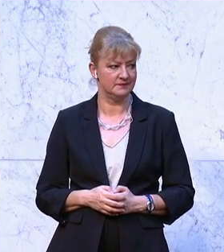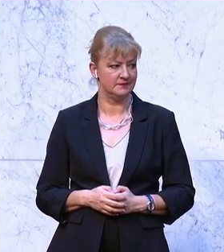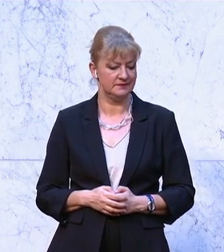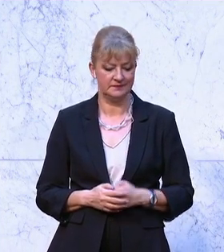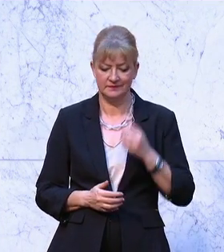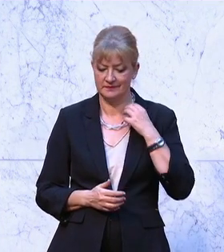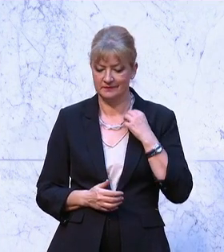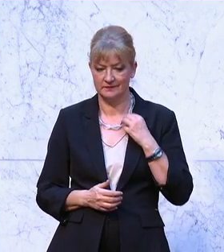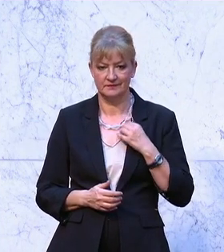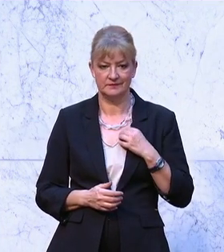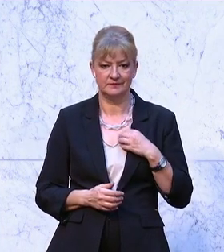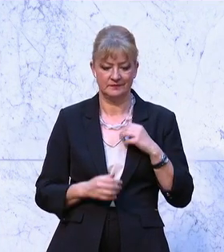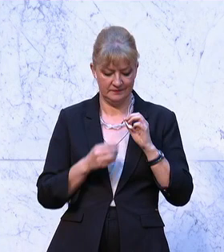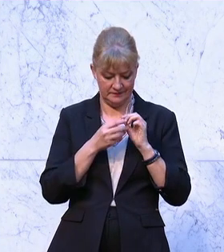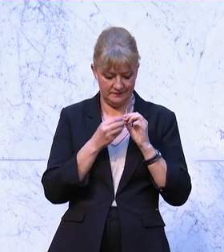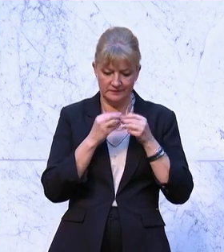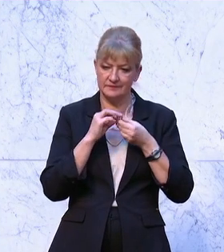Das bin ich gewohnt bei Ihnen.